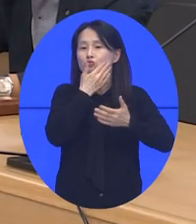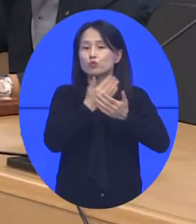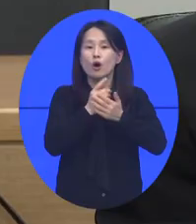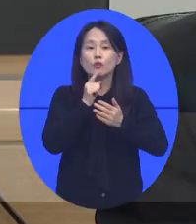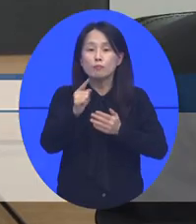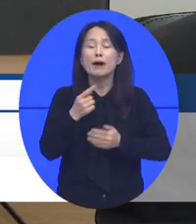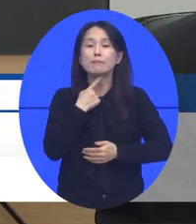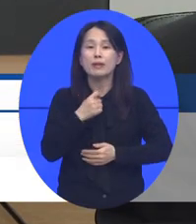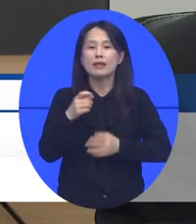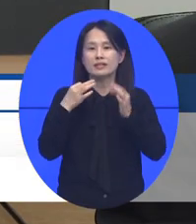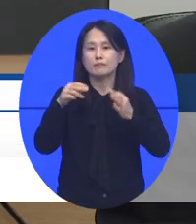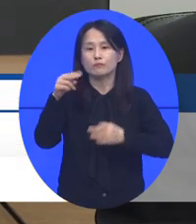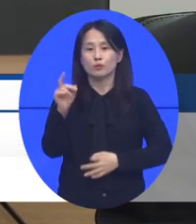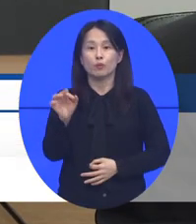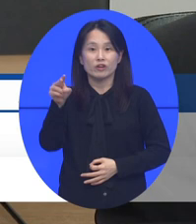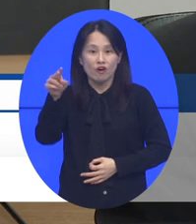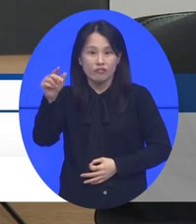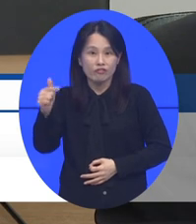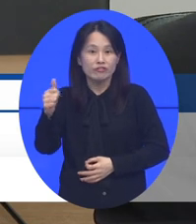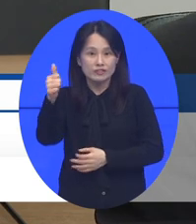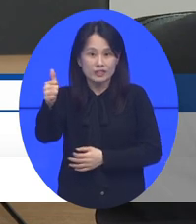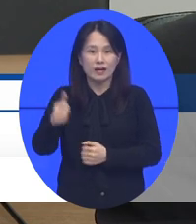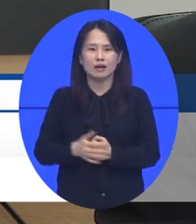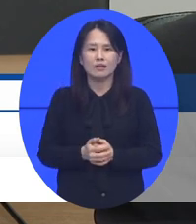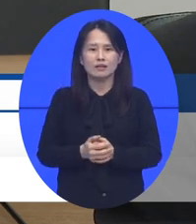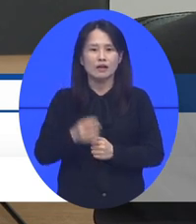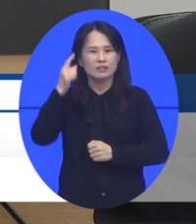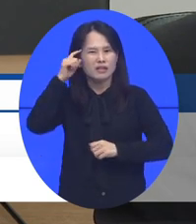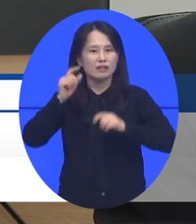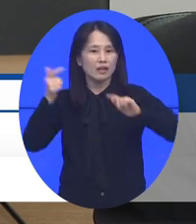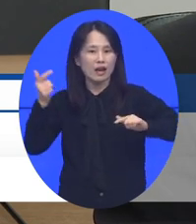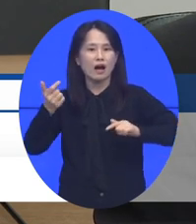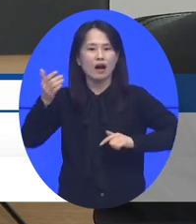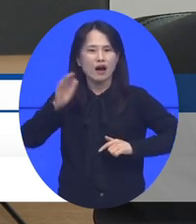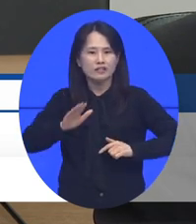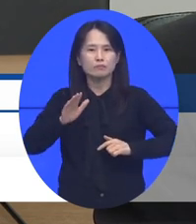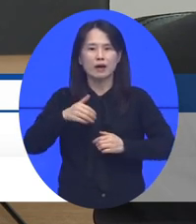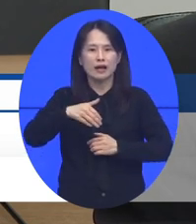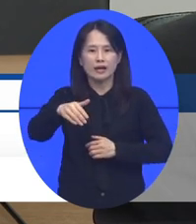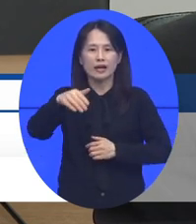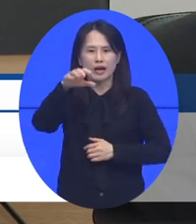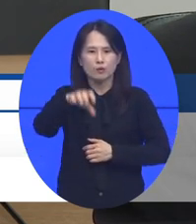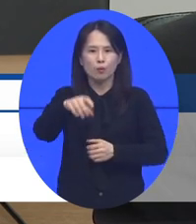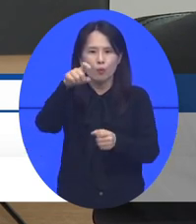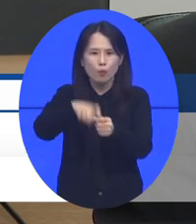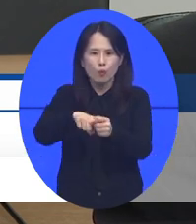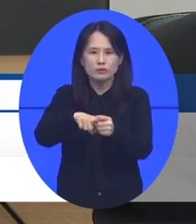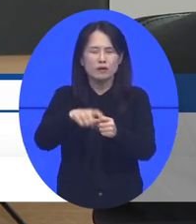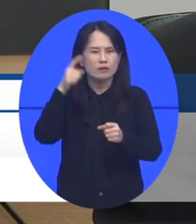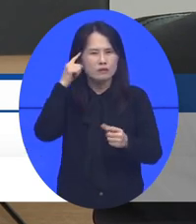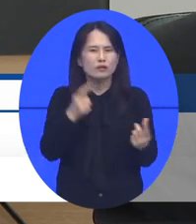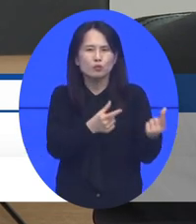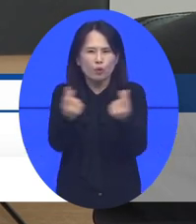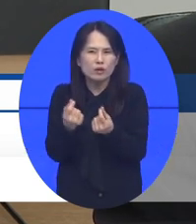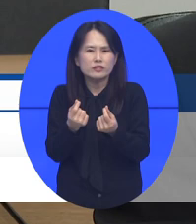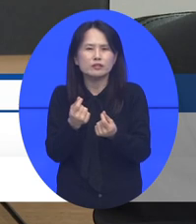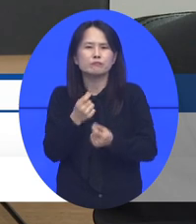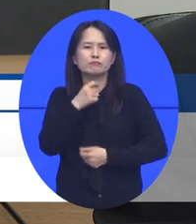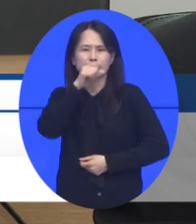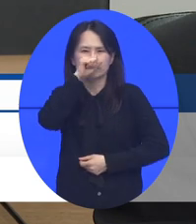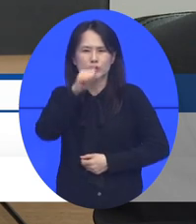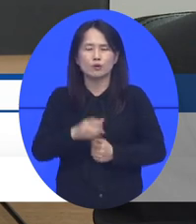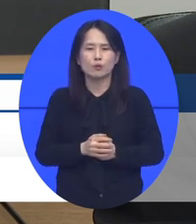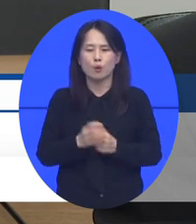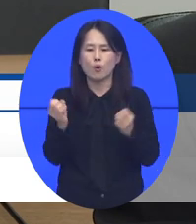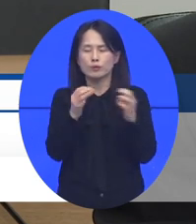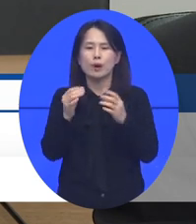지사. 이견이 있더라도 우리가 좀 가야 할 길에 대해서는 함께 생각을 같이 했으면 좋겠고, 많은 대화를 통해서 이해와 신뢰